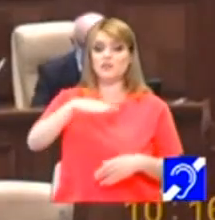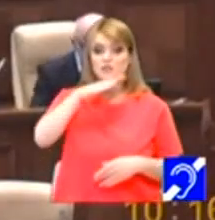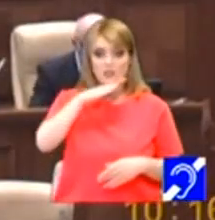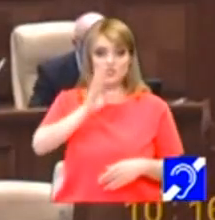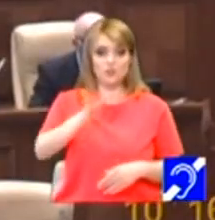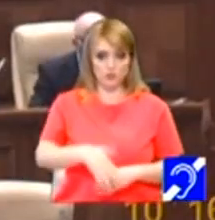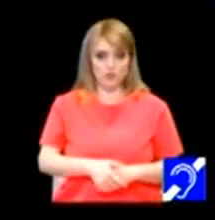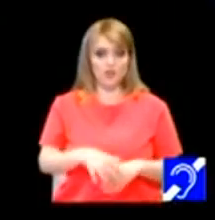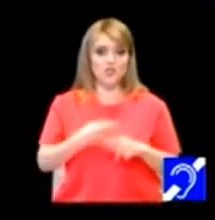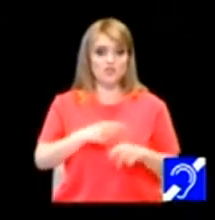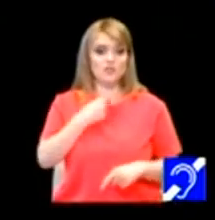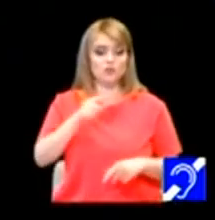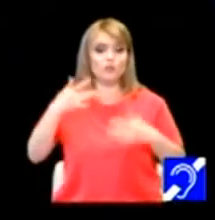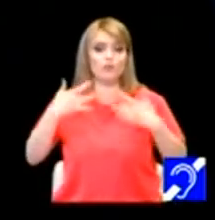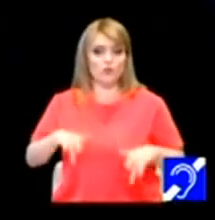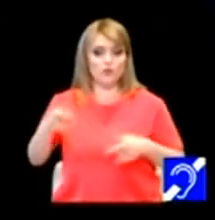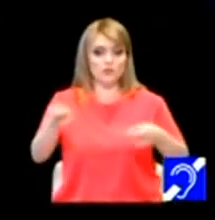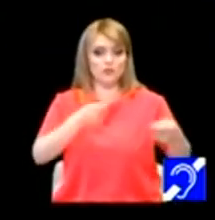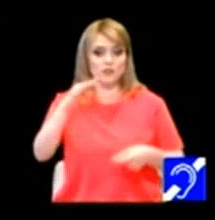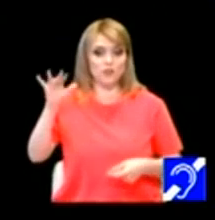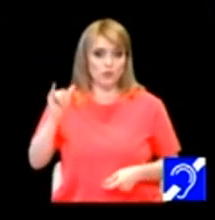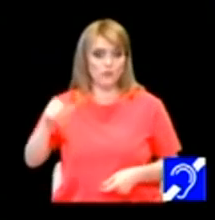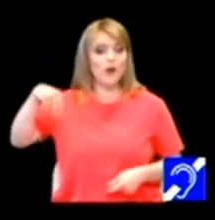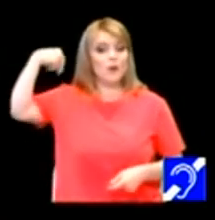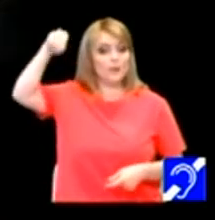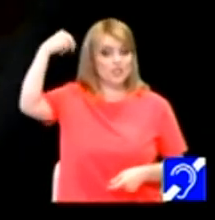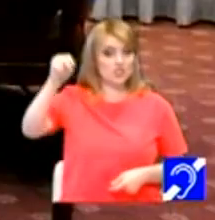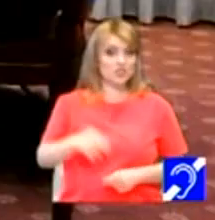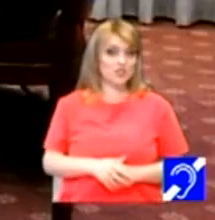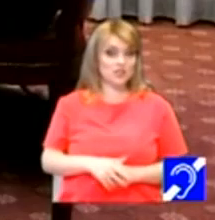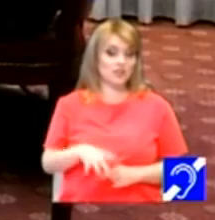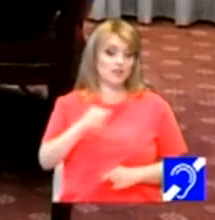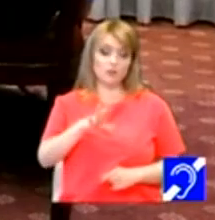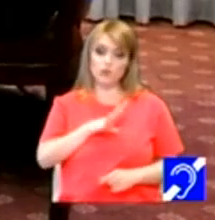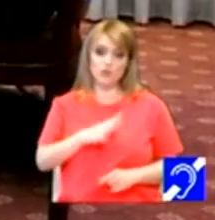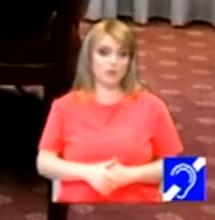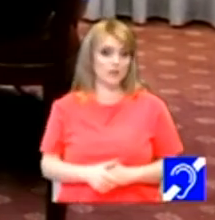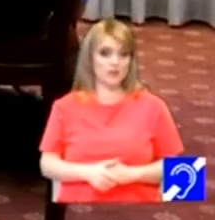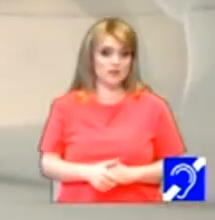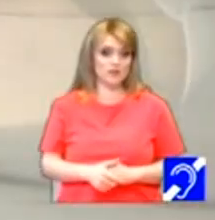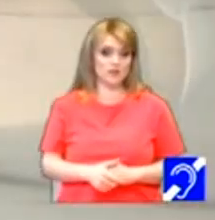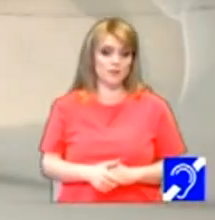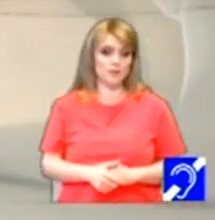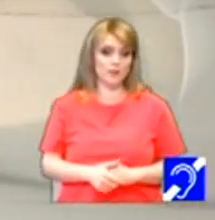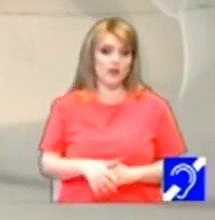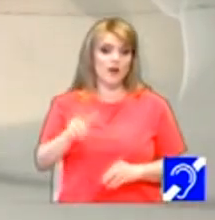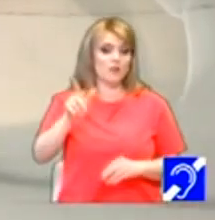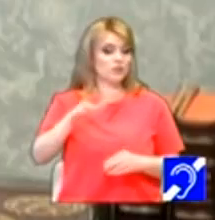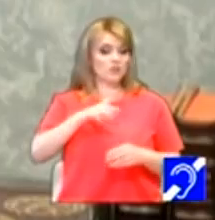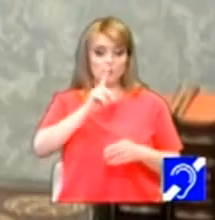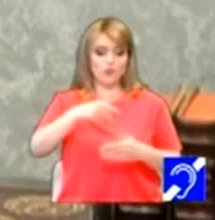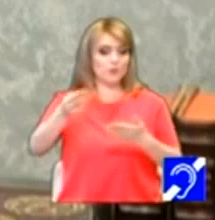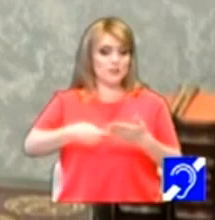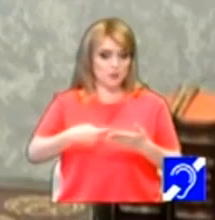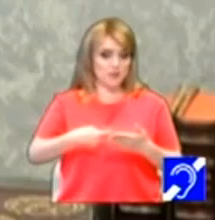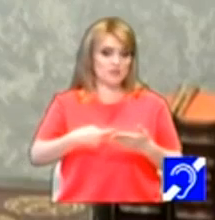pentru demiterea guvernului Chicu, președintele anticipează imposibilitatea opoziției parlamentare de a investi un alt guvern.